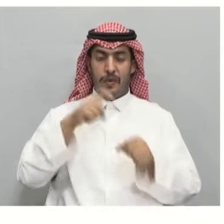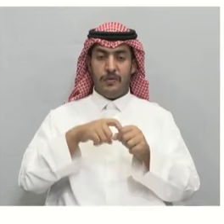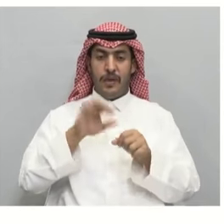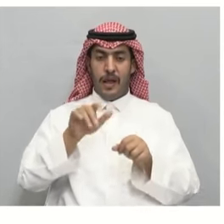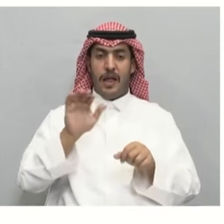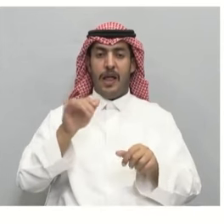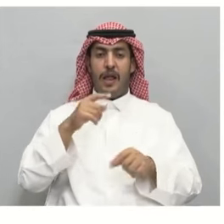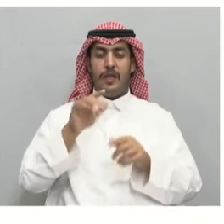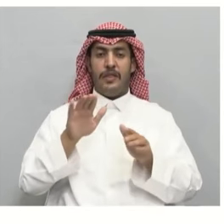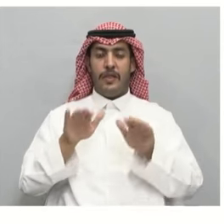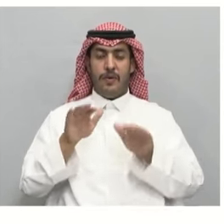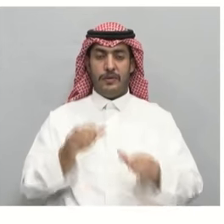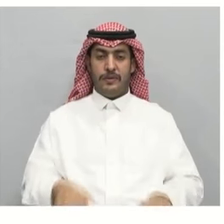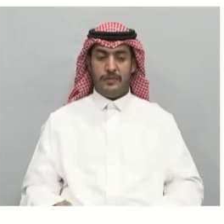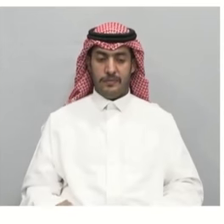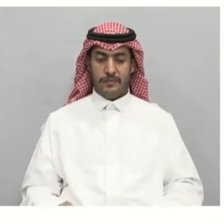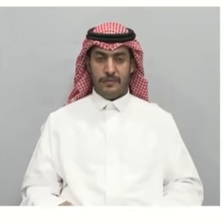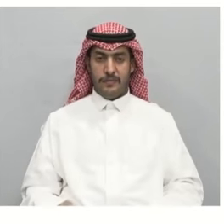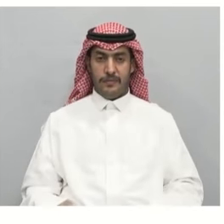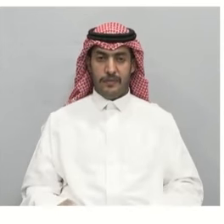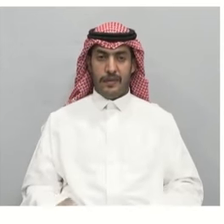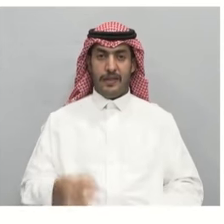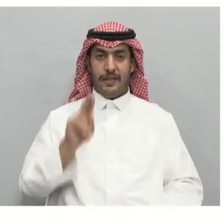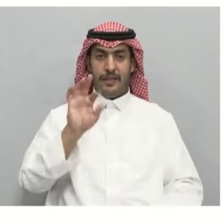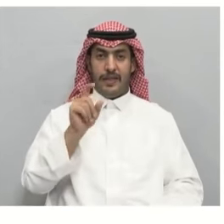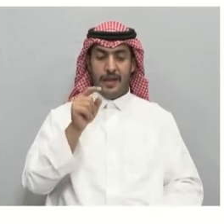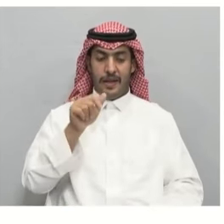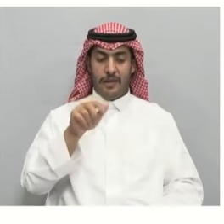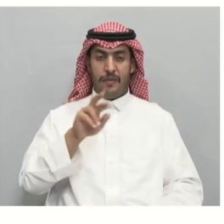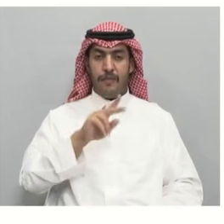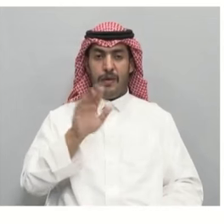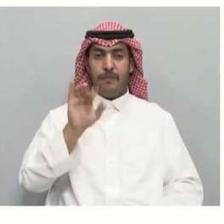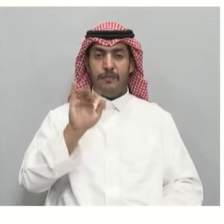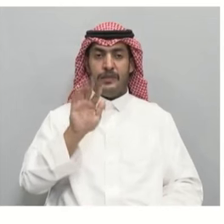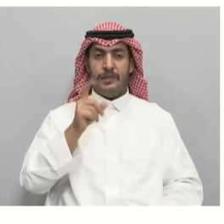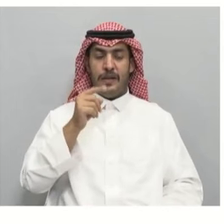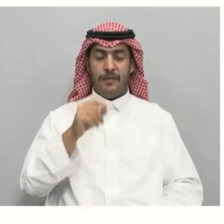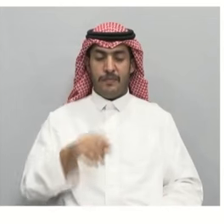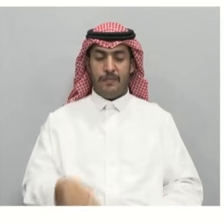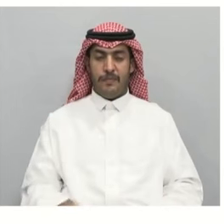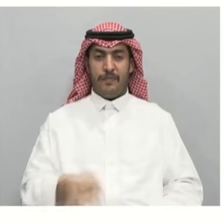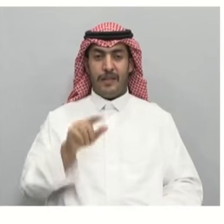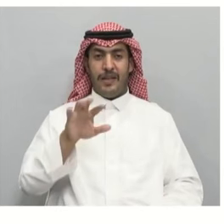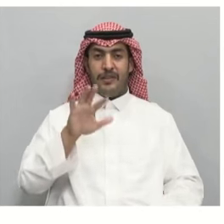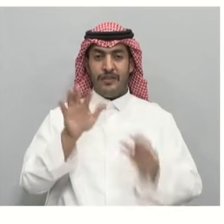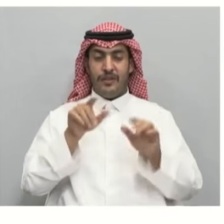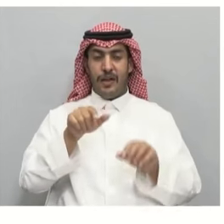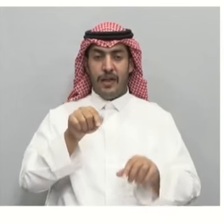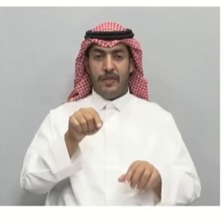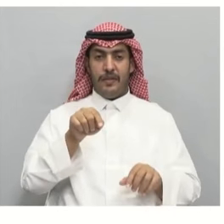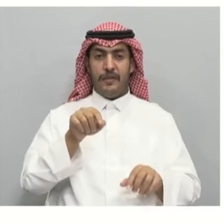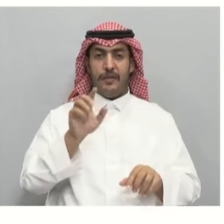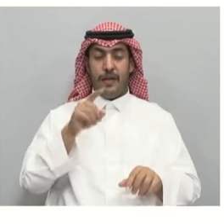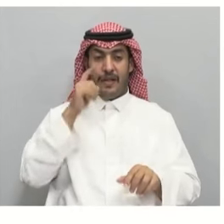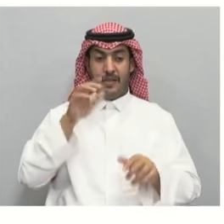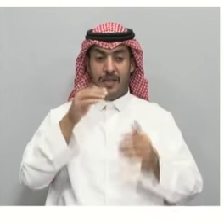على التوازي حيث تفرع التيار الى اكثر من مسار وميزه هذا التشكيل انه